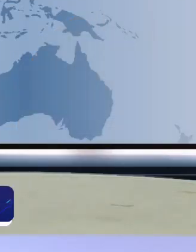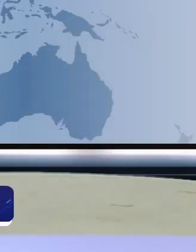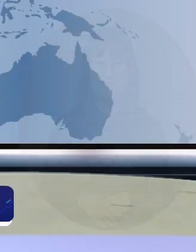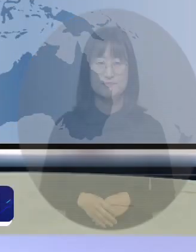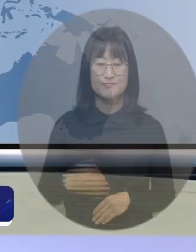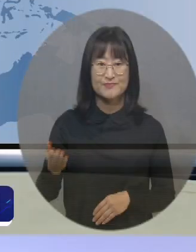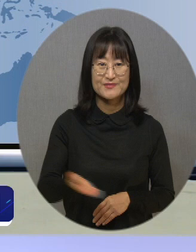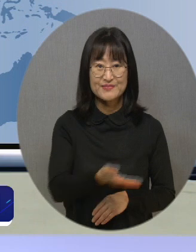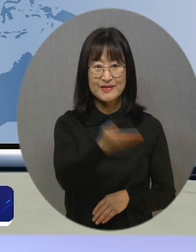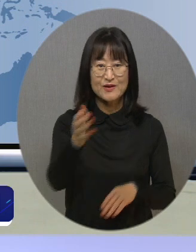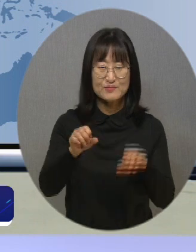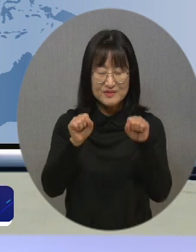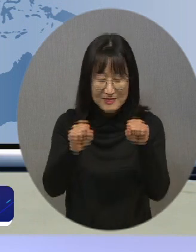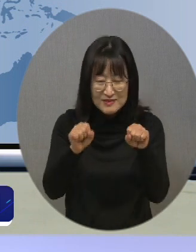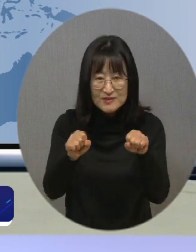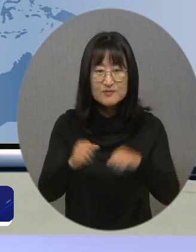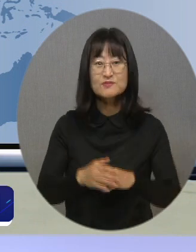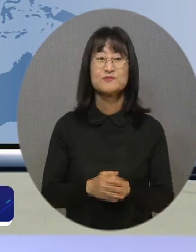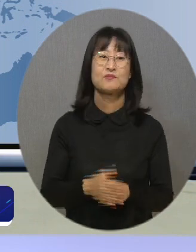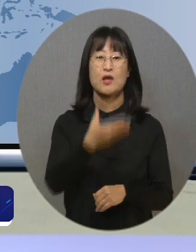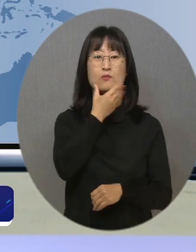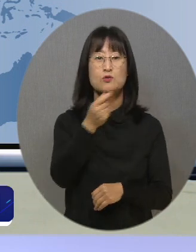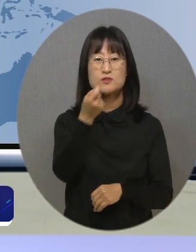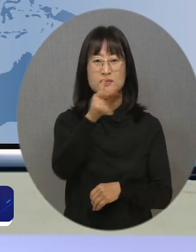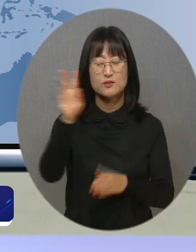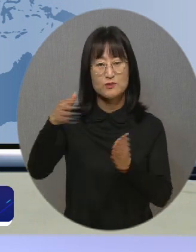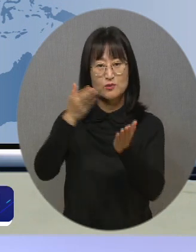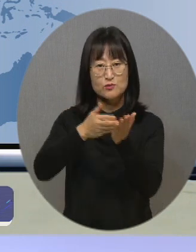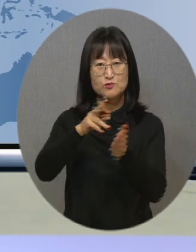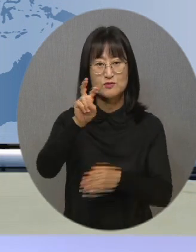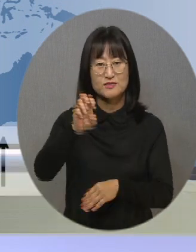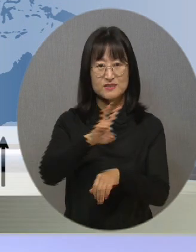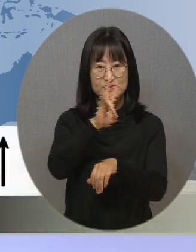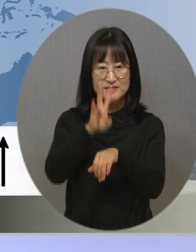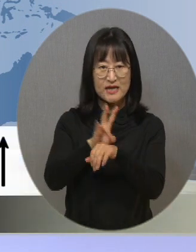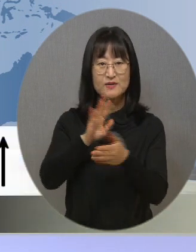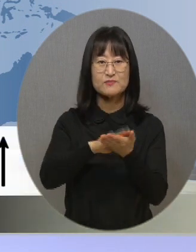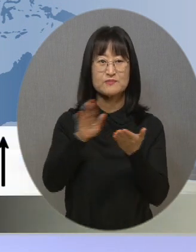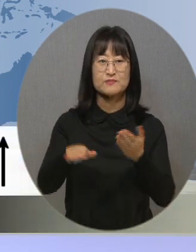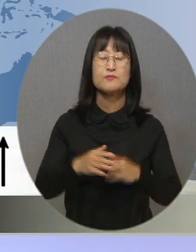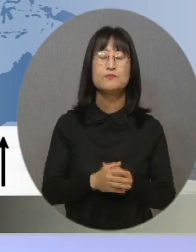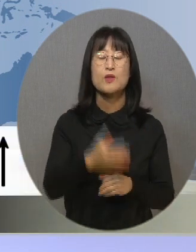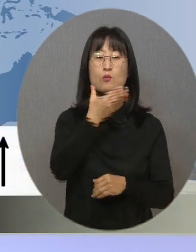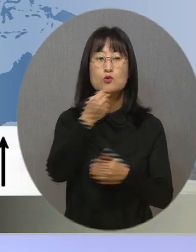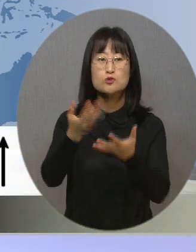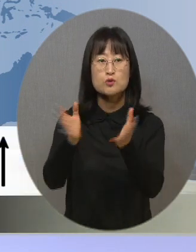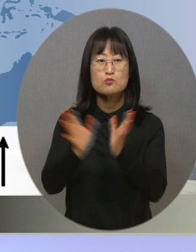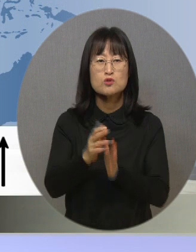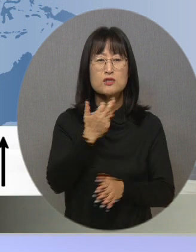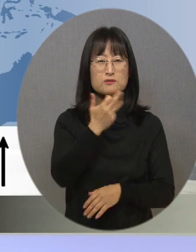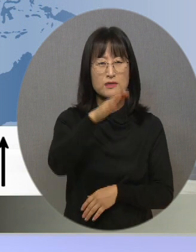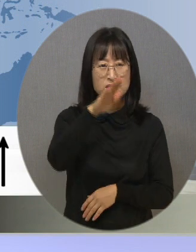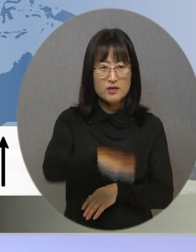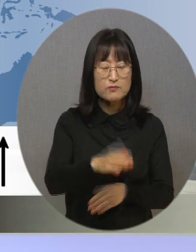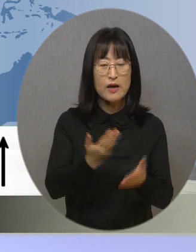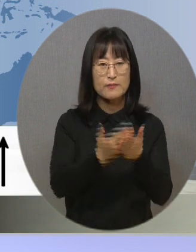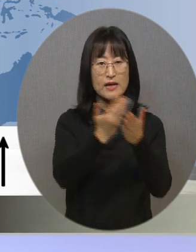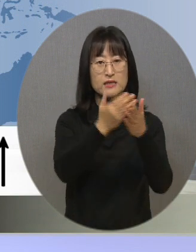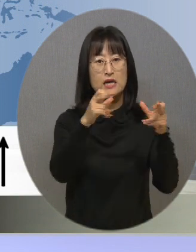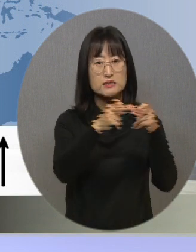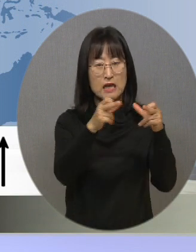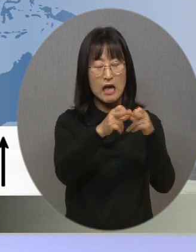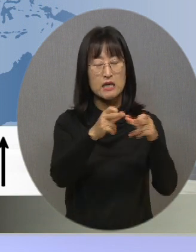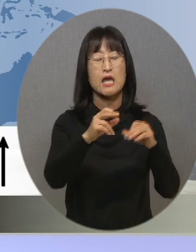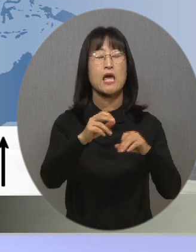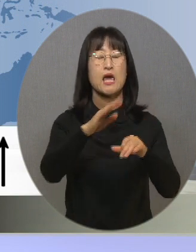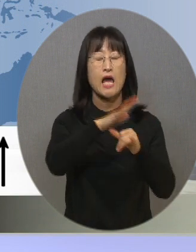시청자 여러분 안녕하십니까? WBC 복지TV 뉴스 24입니다. 보건복지부는 만 18세 미만 발달장애 아동의